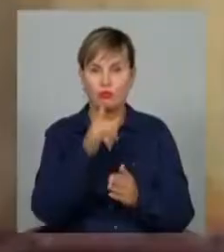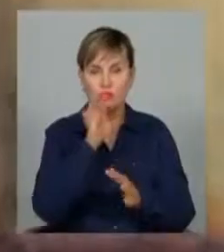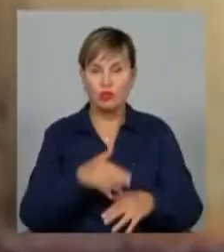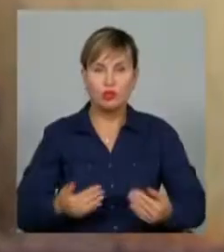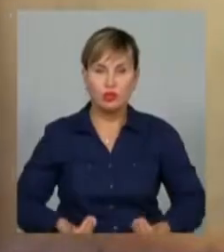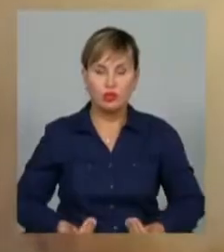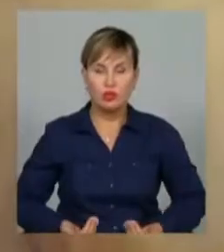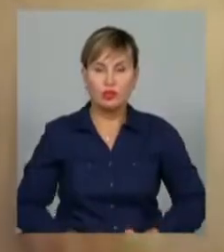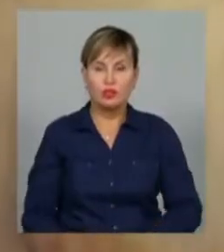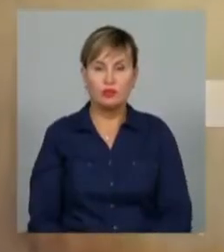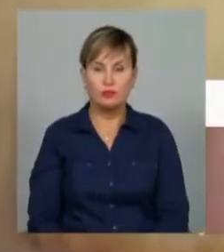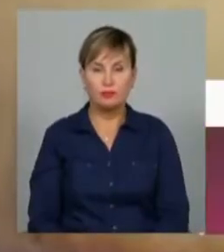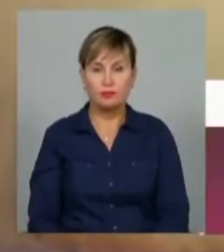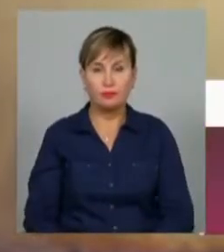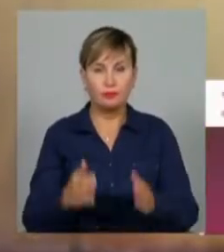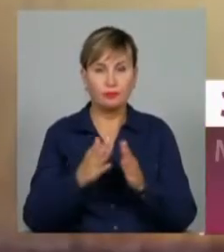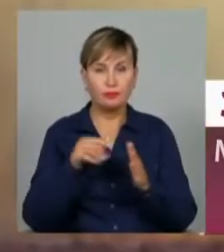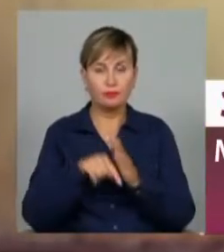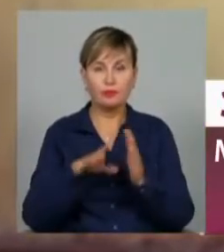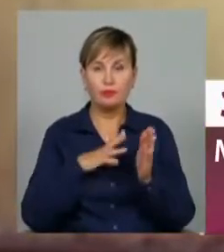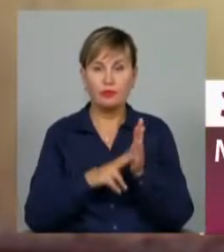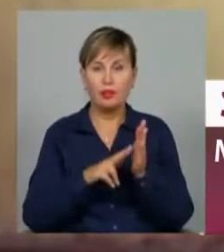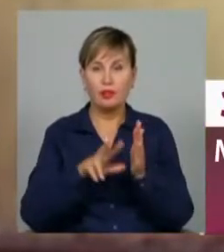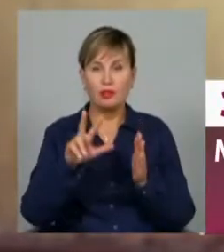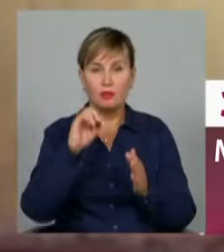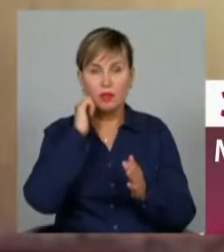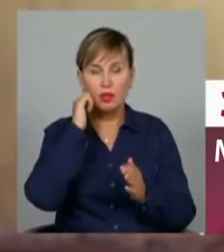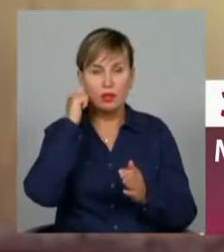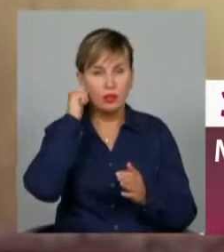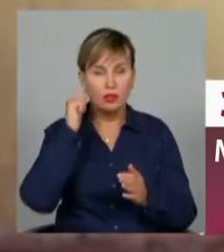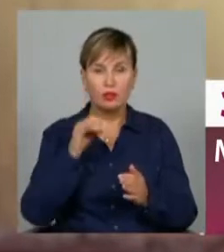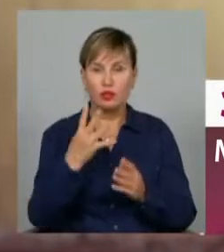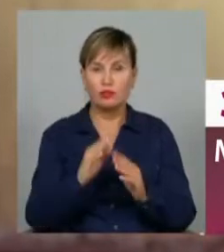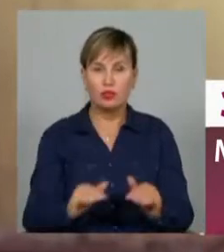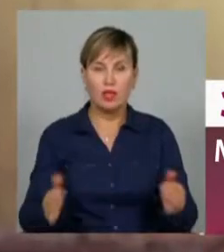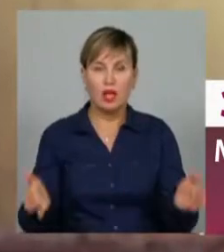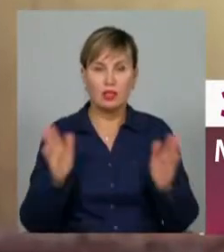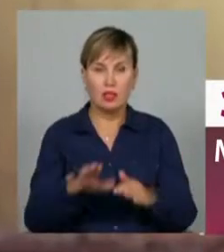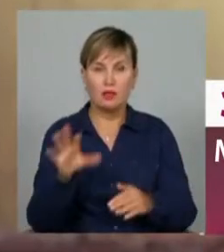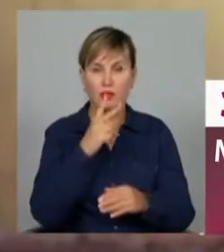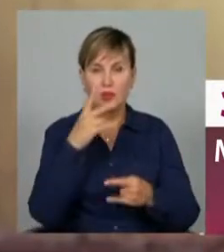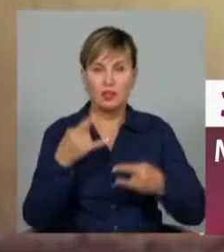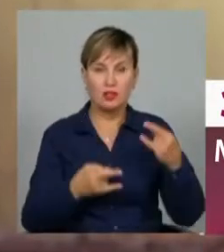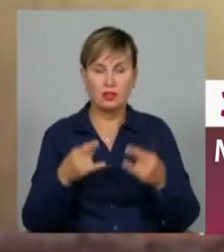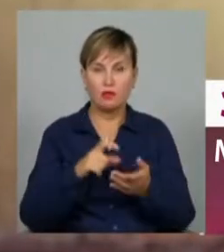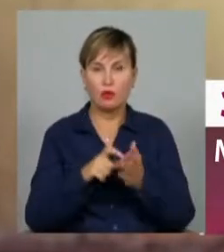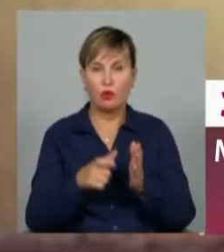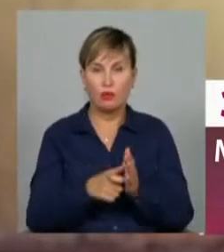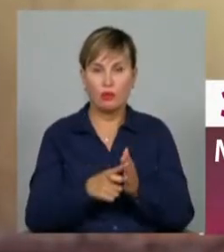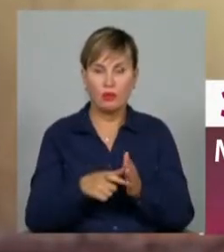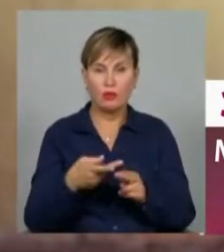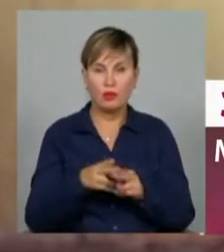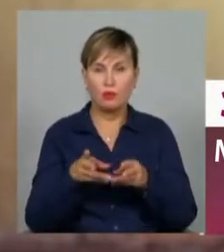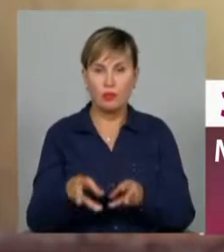жилья. В доме была 83-летняя бабушка и 4 детей. Остальные смотрели телевизор в комнате с